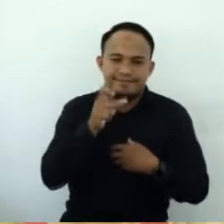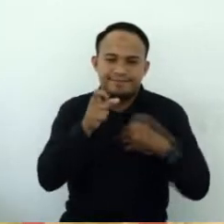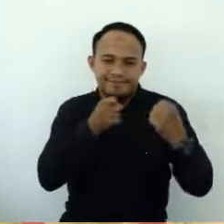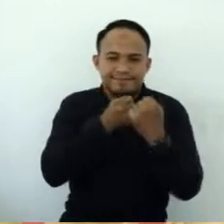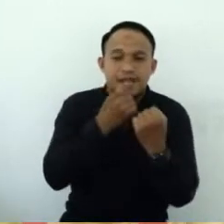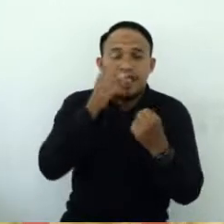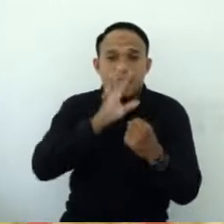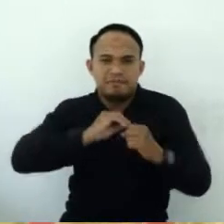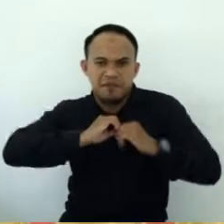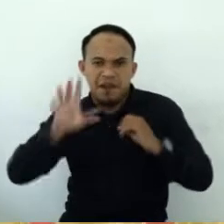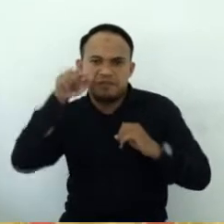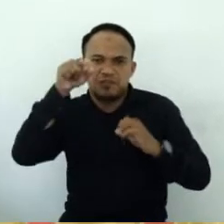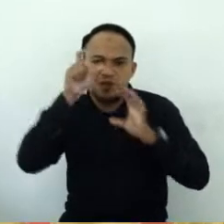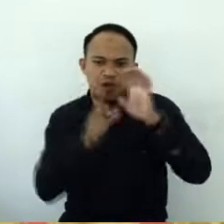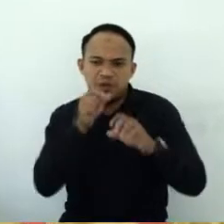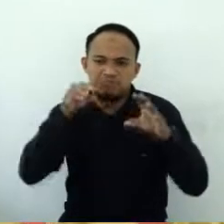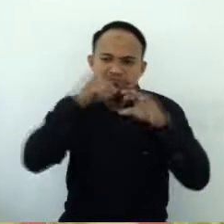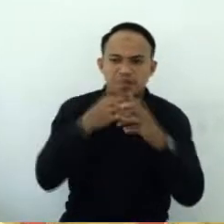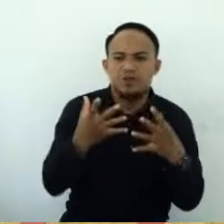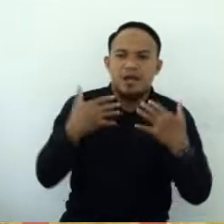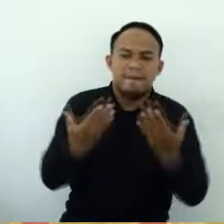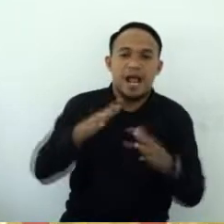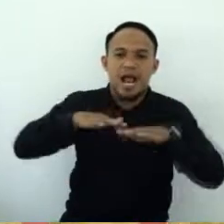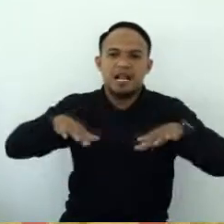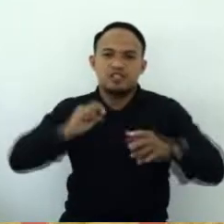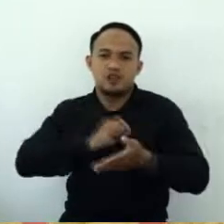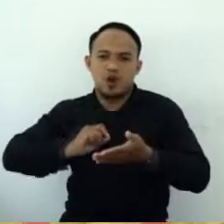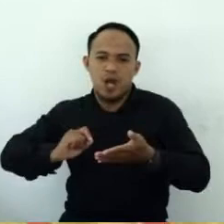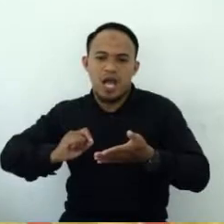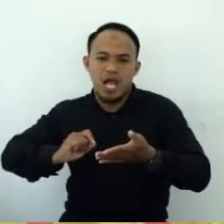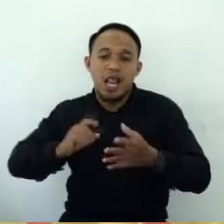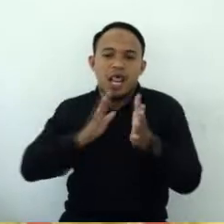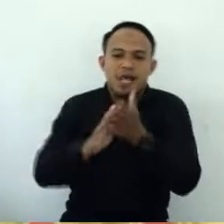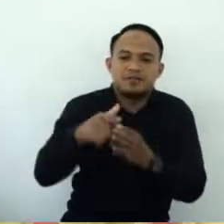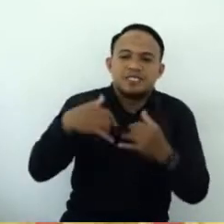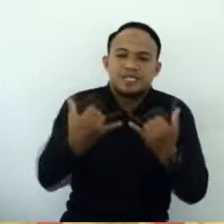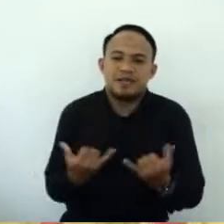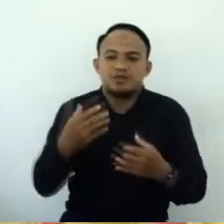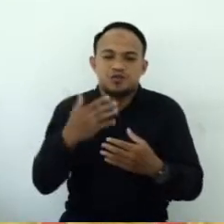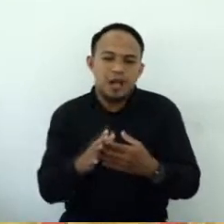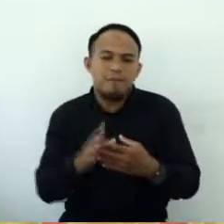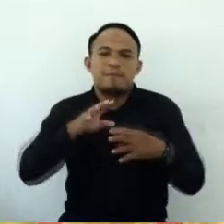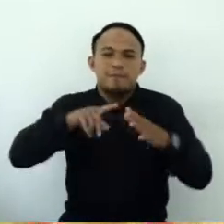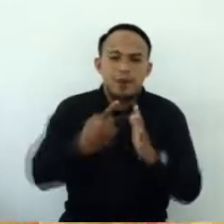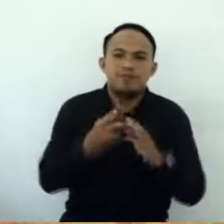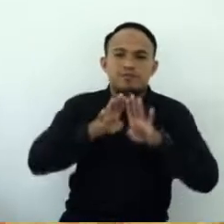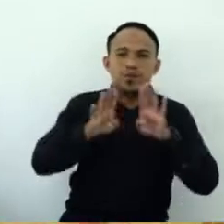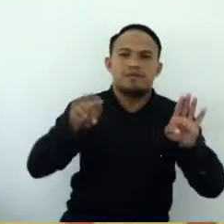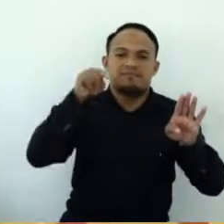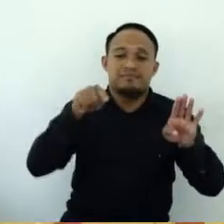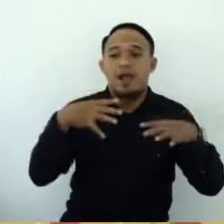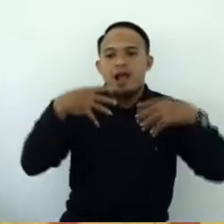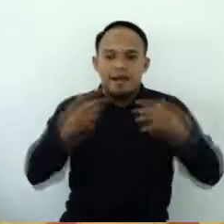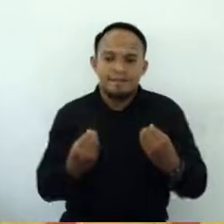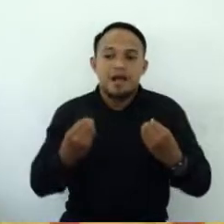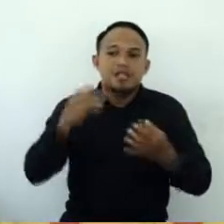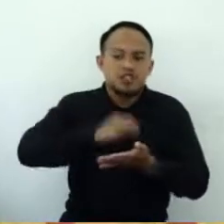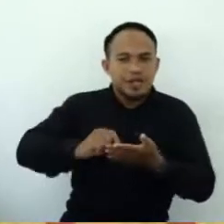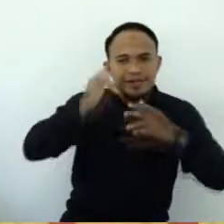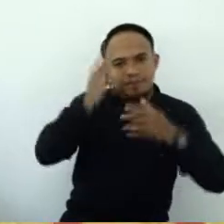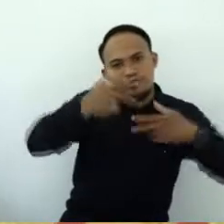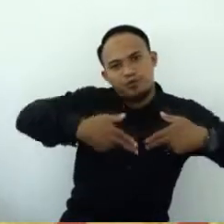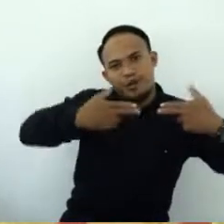fase bagian asuransi umum sekarang sudah mulai membuka